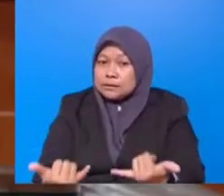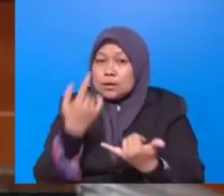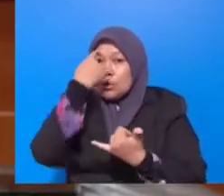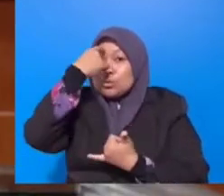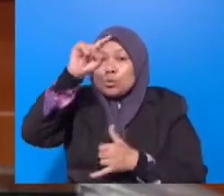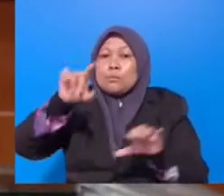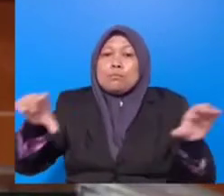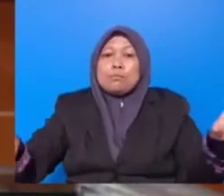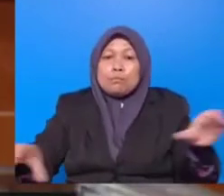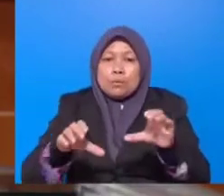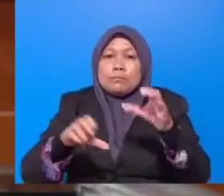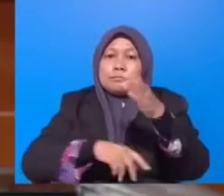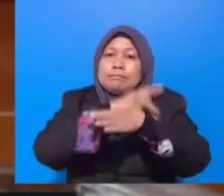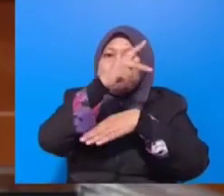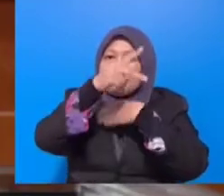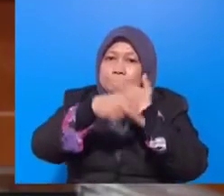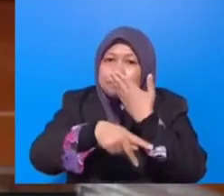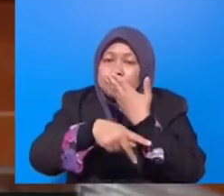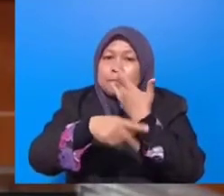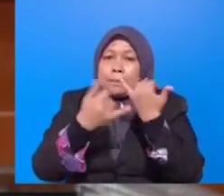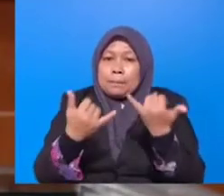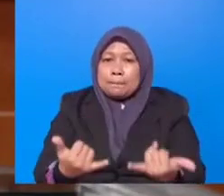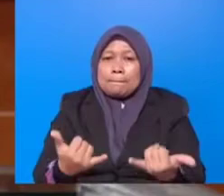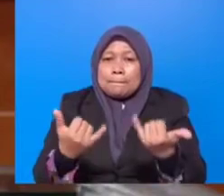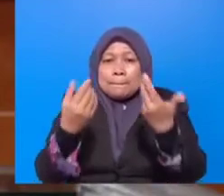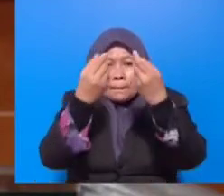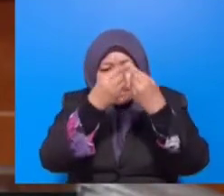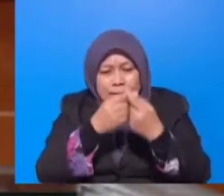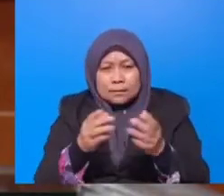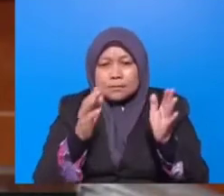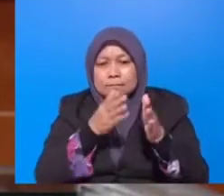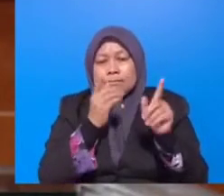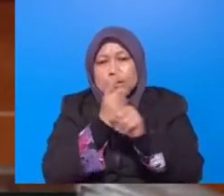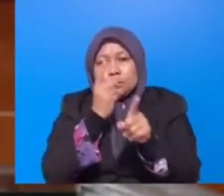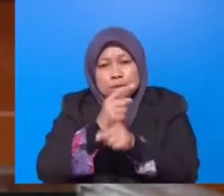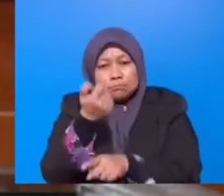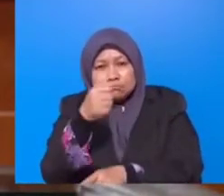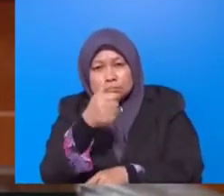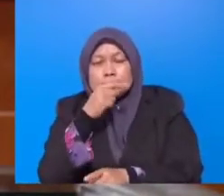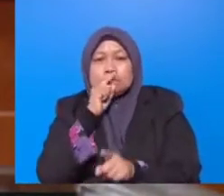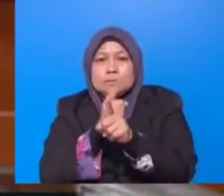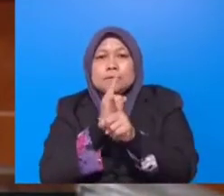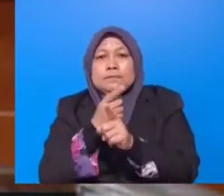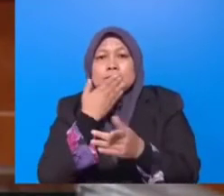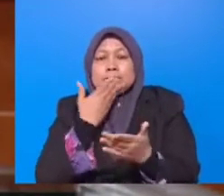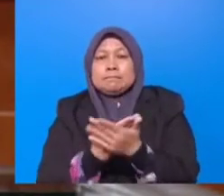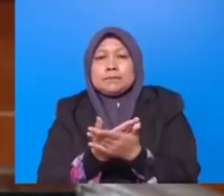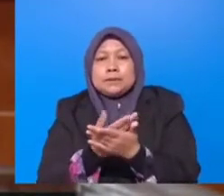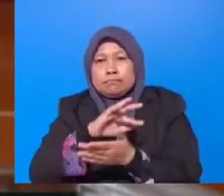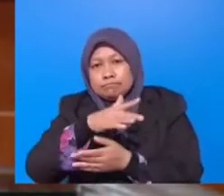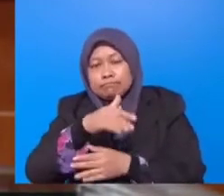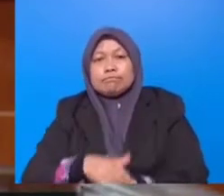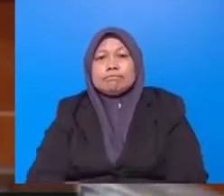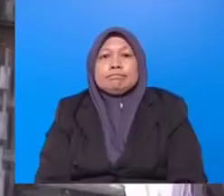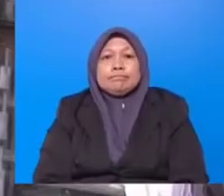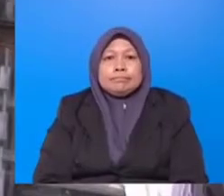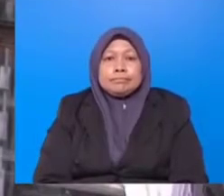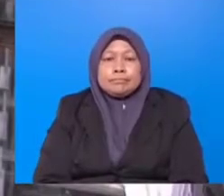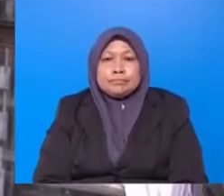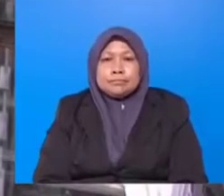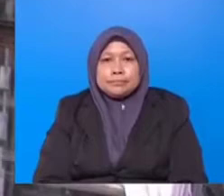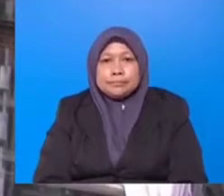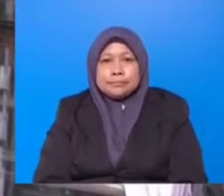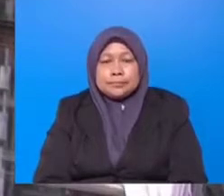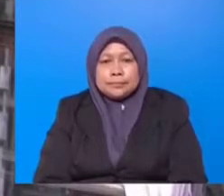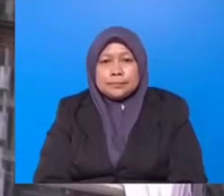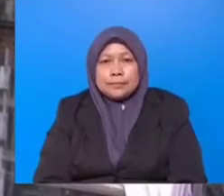bagi melaksanakan the pedagogi dan penilaian yang lebih efektif dan berkesan jam kasih nanti udah